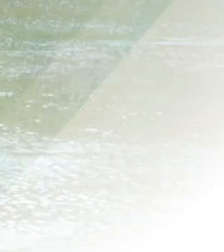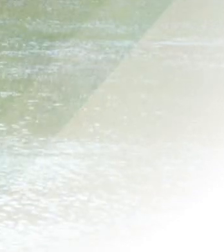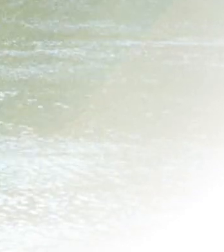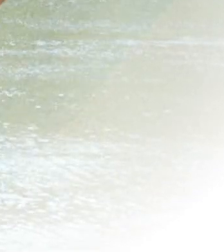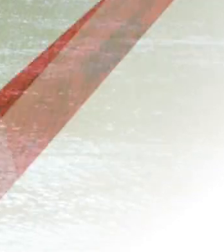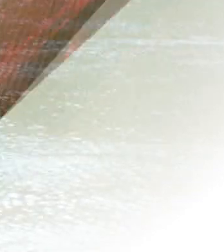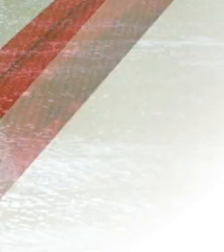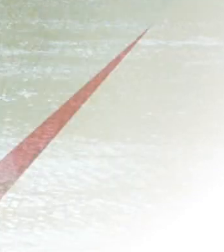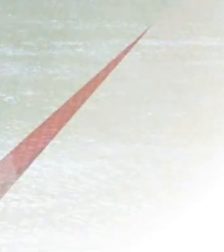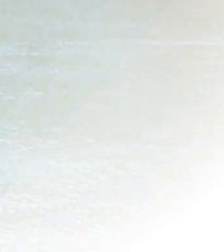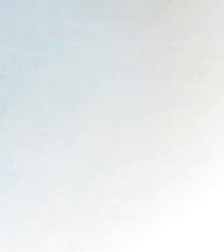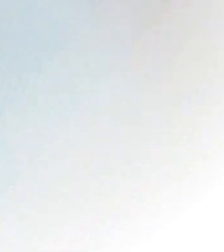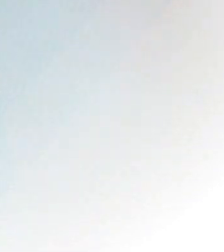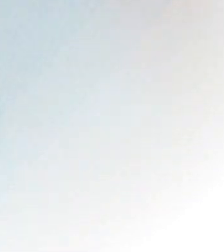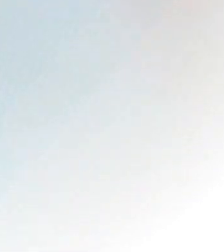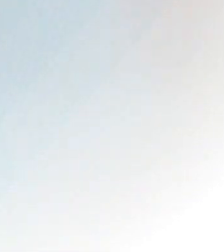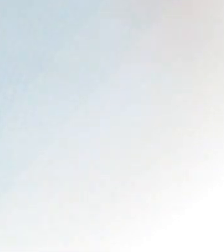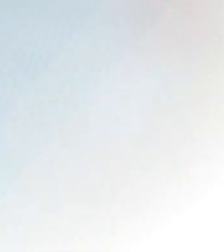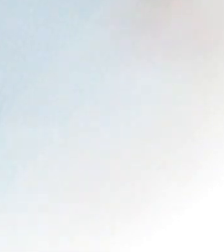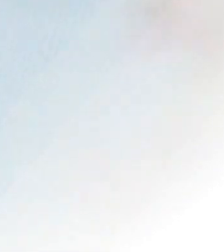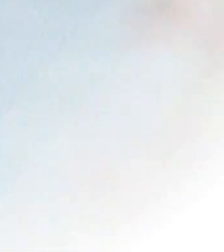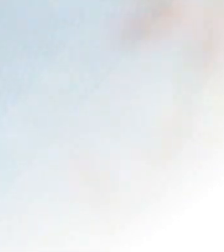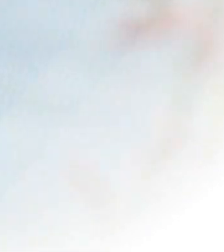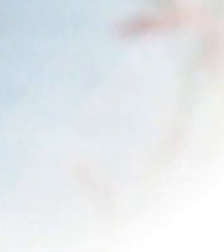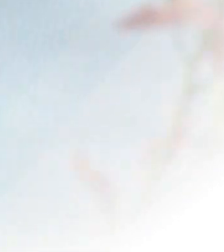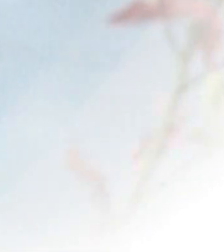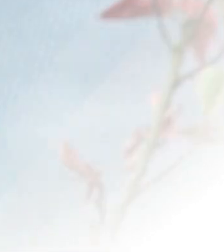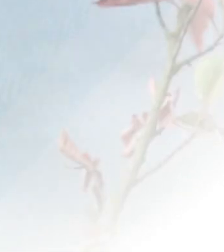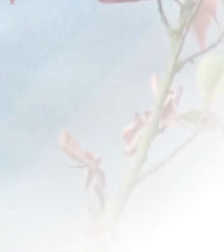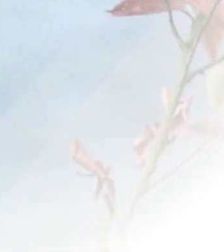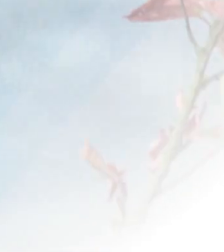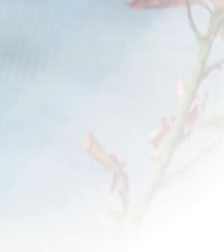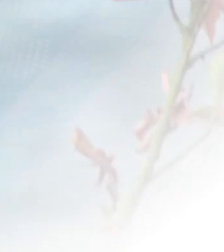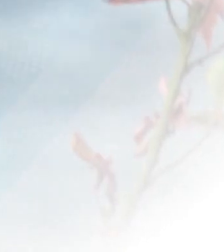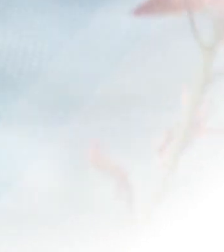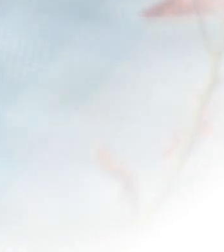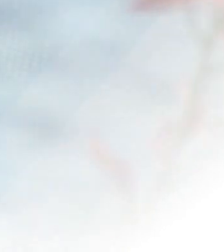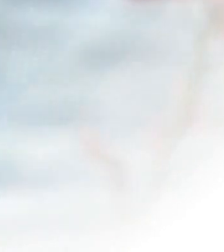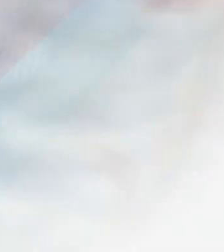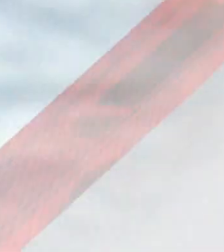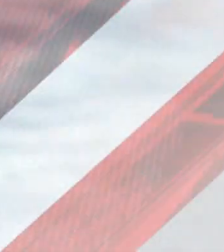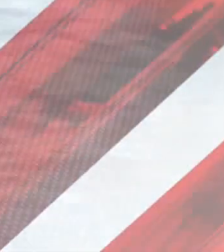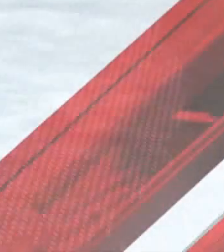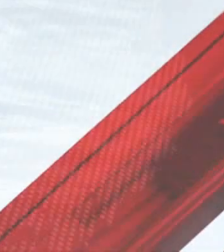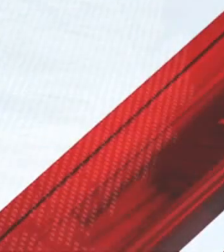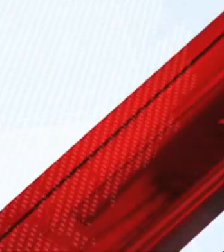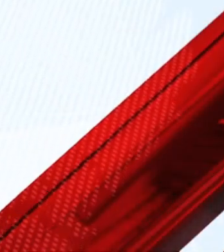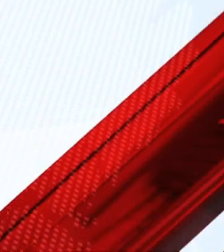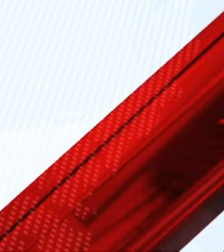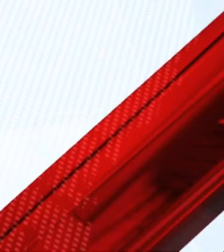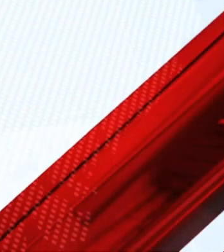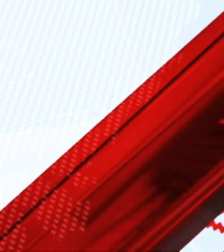хату 21 59 светла вы день упором на низ сиротой не изменится и складе 17 хотим шатыр их